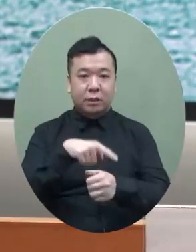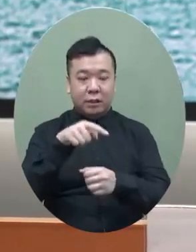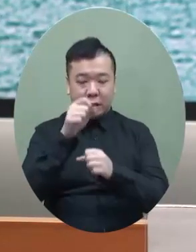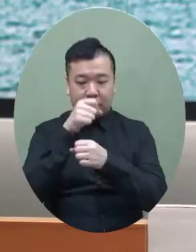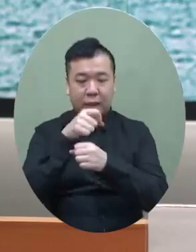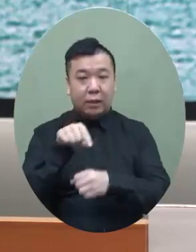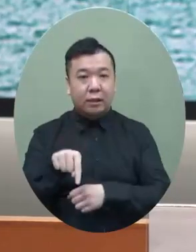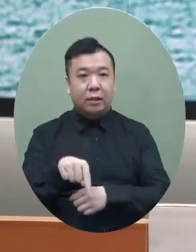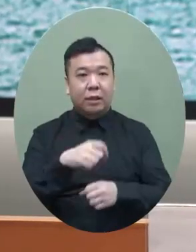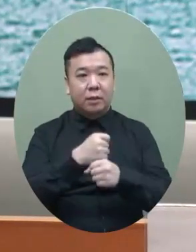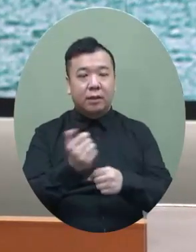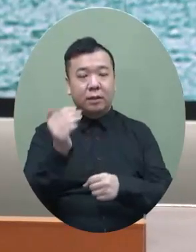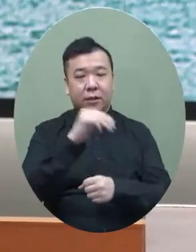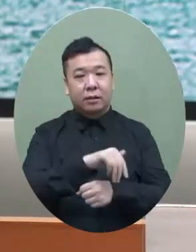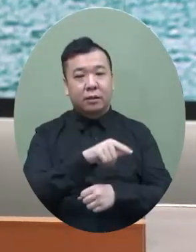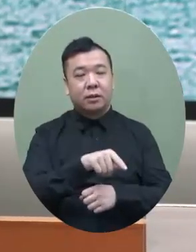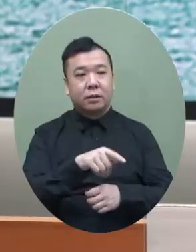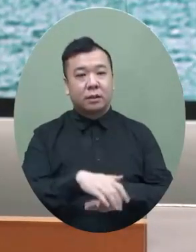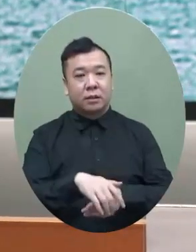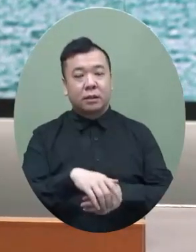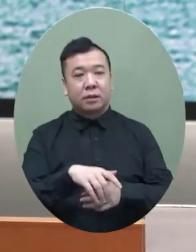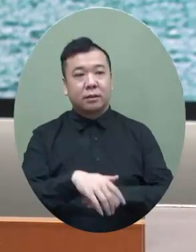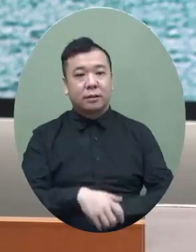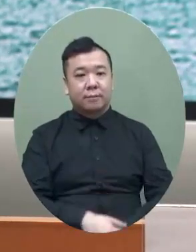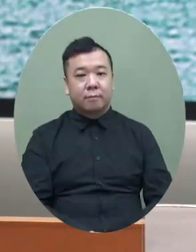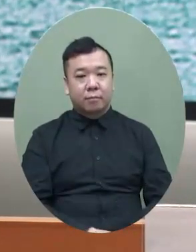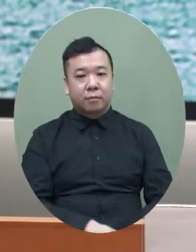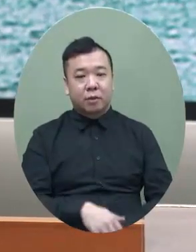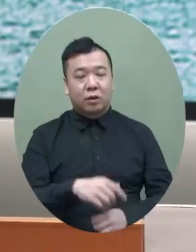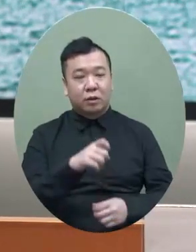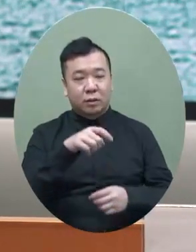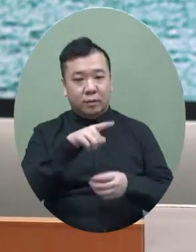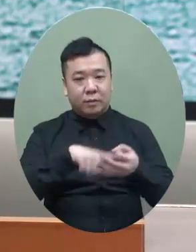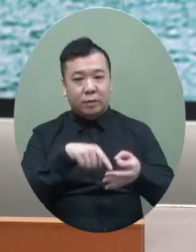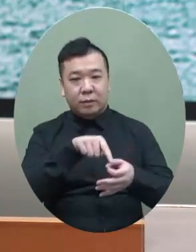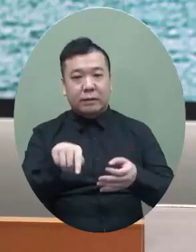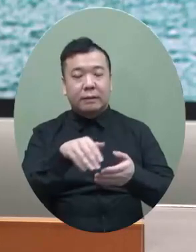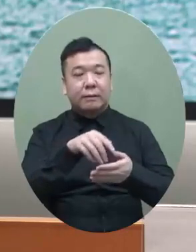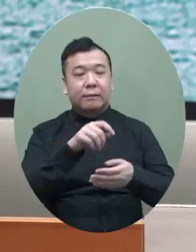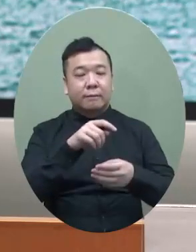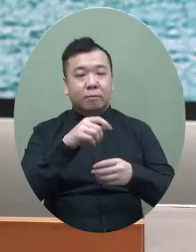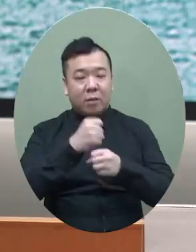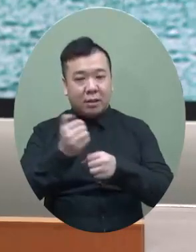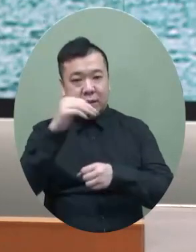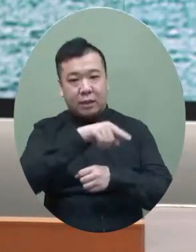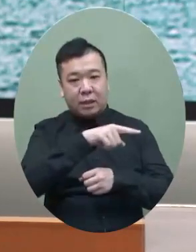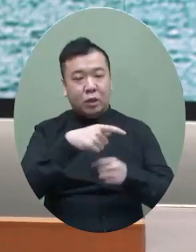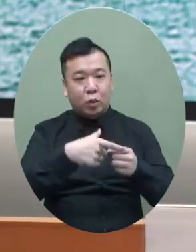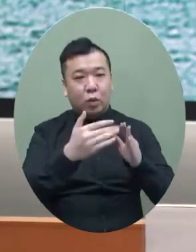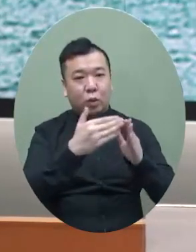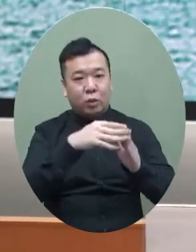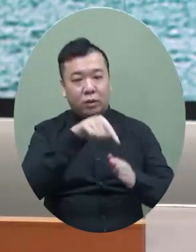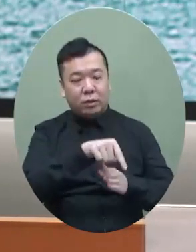咁咧就係馬鞍山眾安村嘅眾志樓。咁呢度咧就有2個單位啦，有2位人士